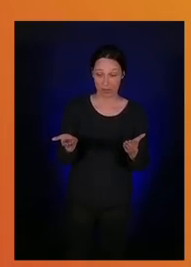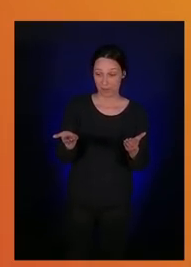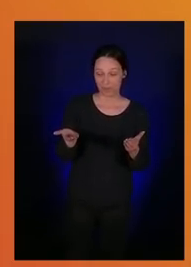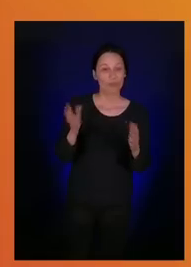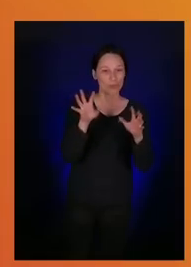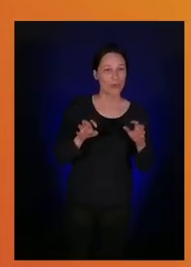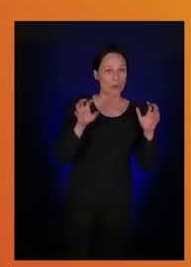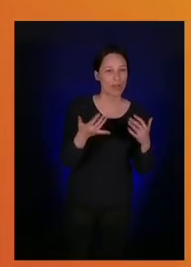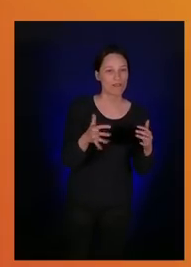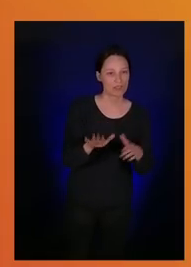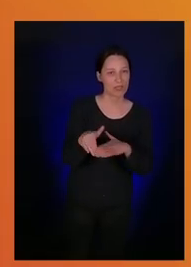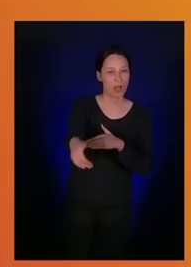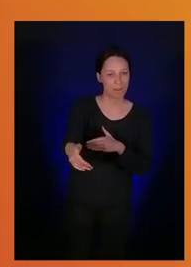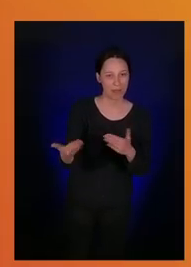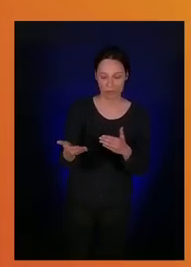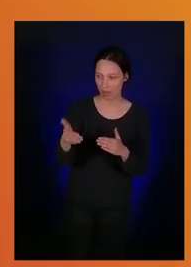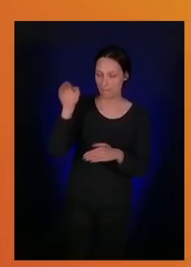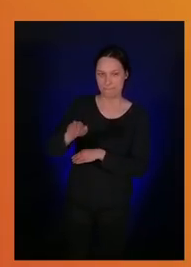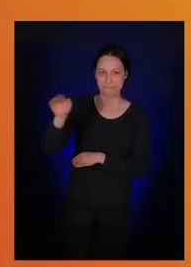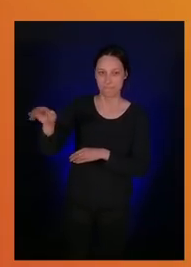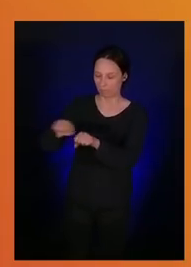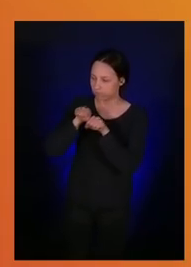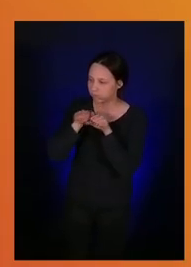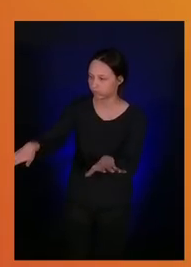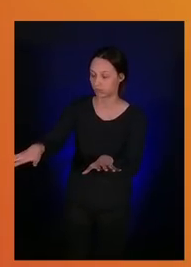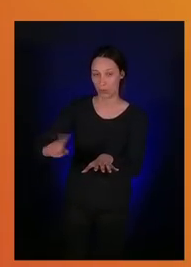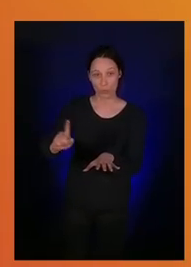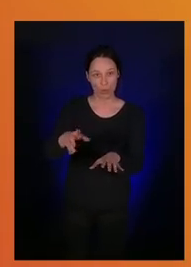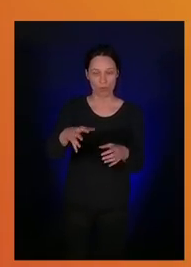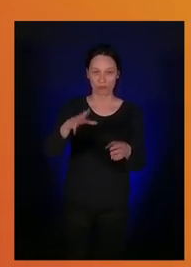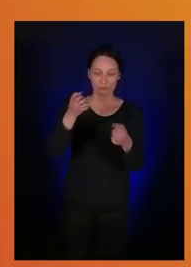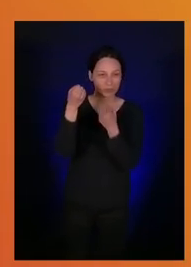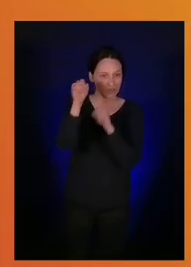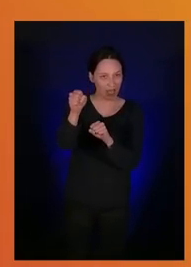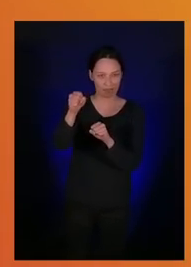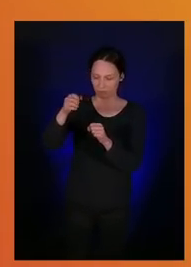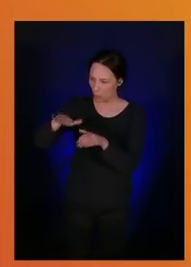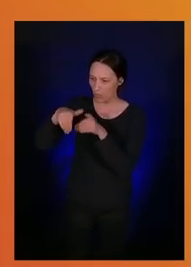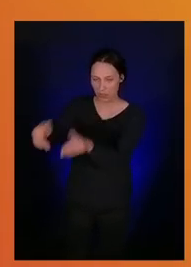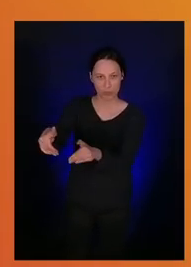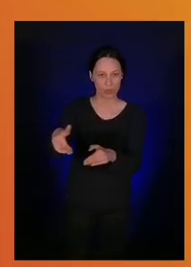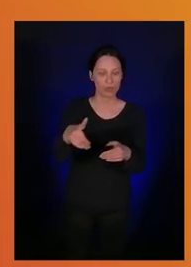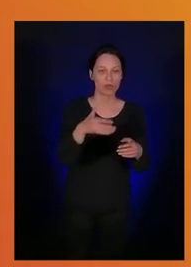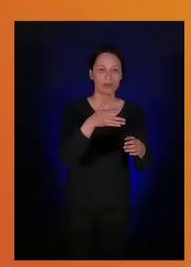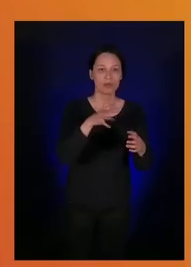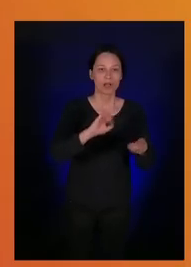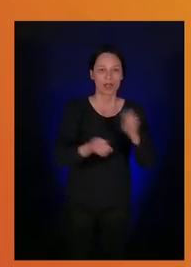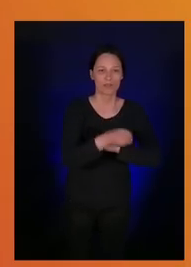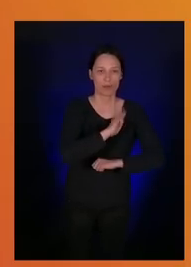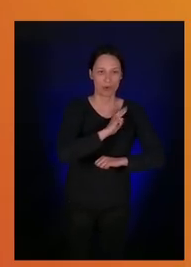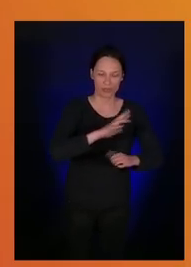qui doit réaffirmer nettement cette exigence de retrait pur et simple et de poursuite de la grève pour gagner le retrait. Merci mes